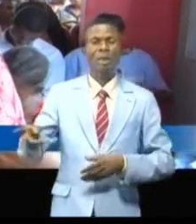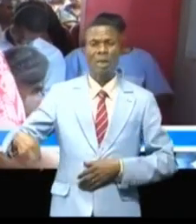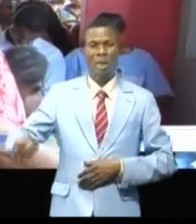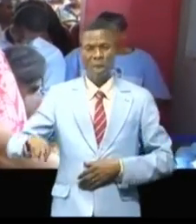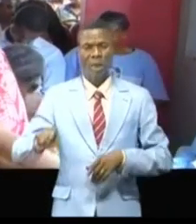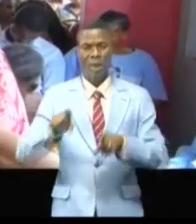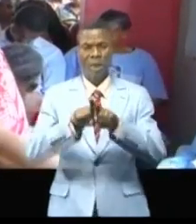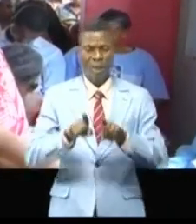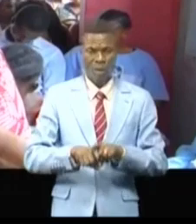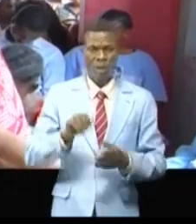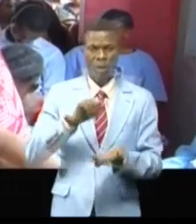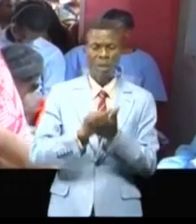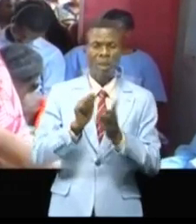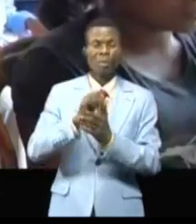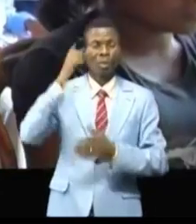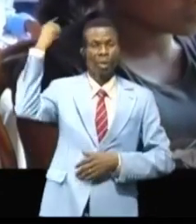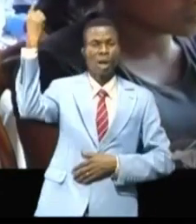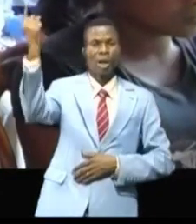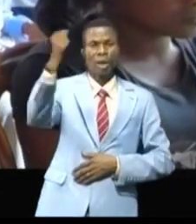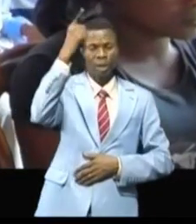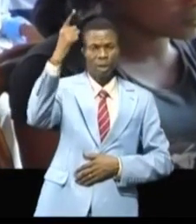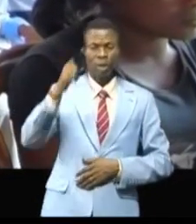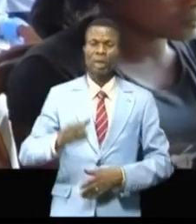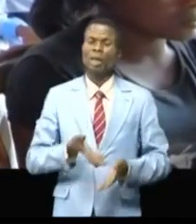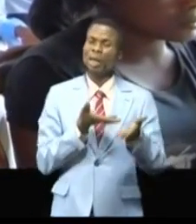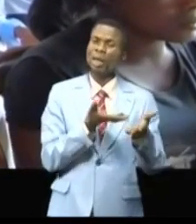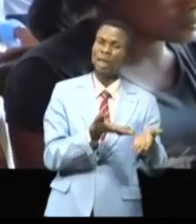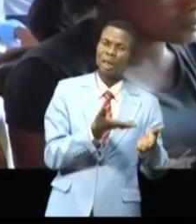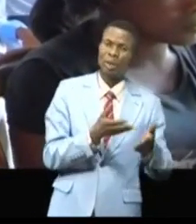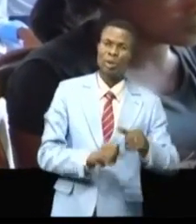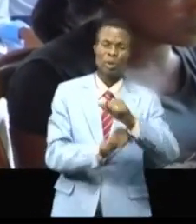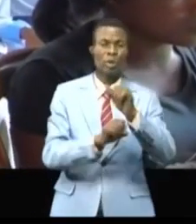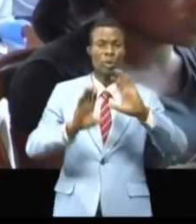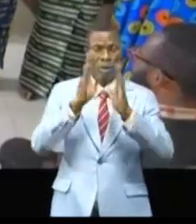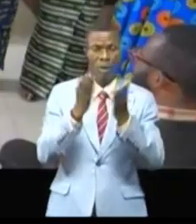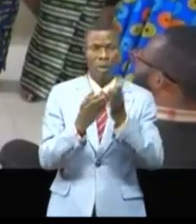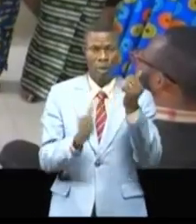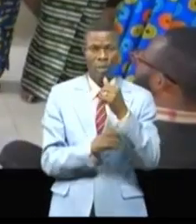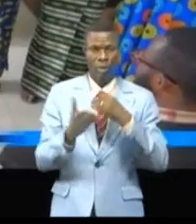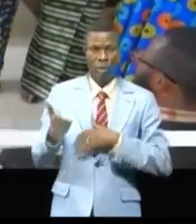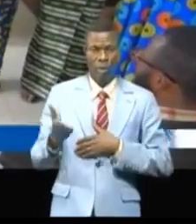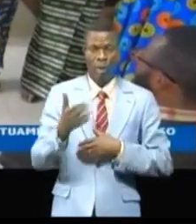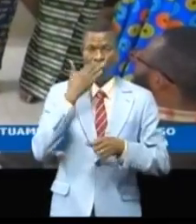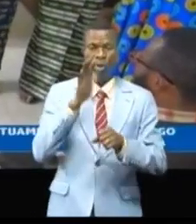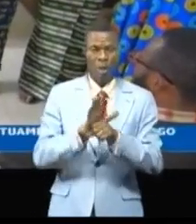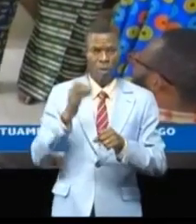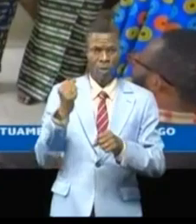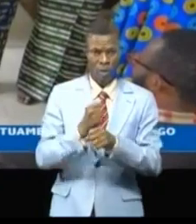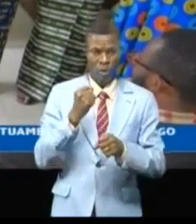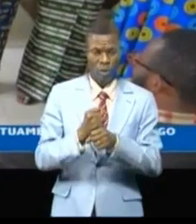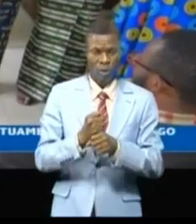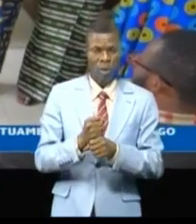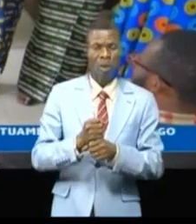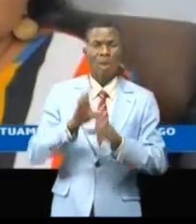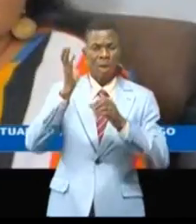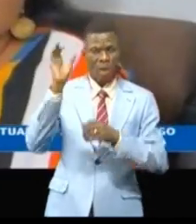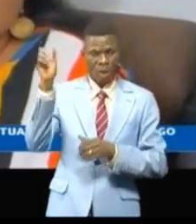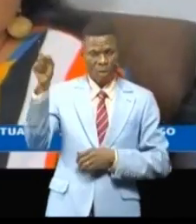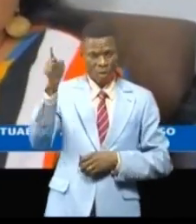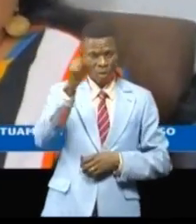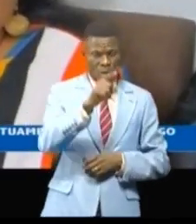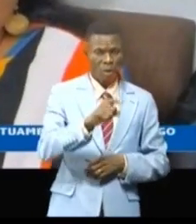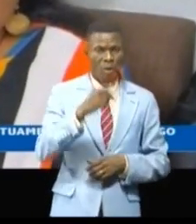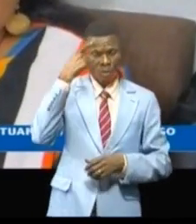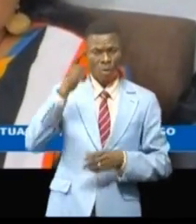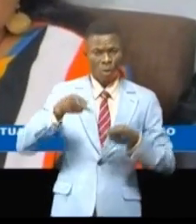au niveau international. L'assistance qui a pris acte de toutes ces leçons a promis de travailler dans leur milieu respectif pour